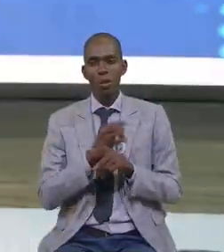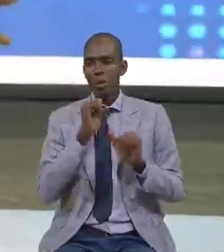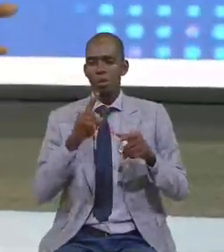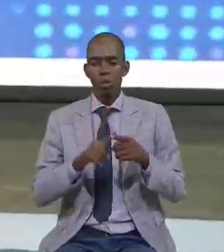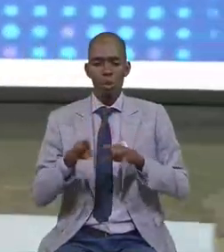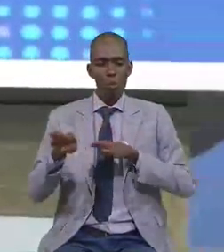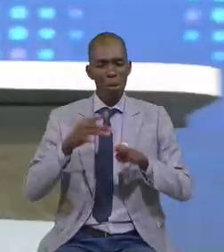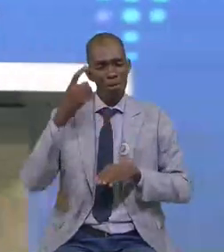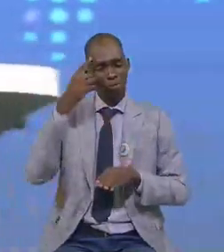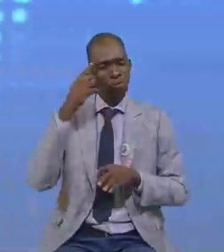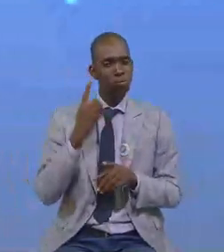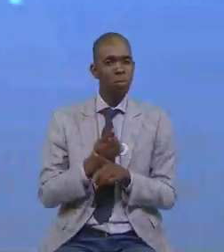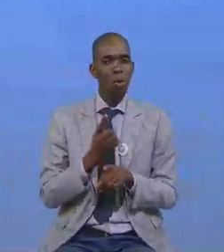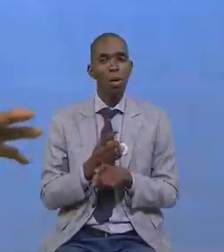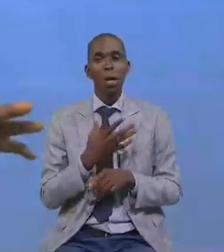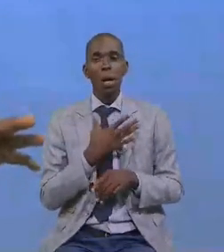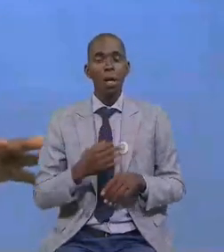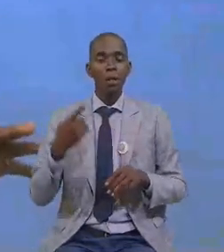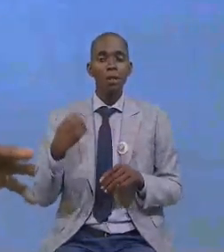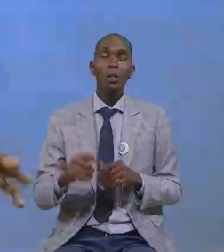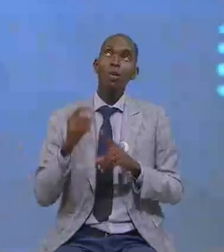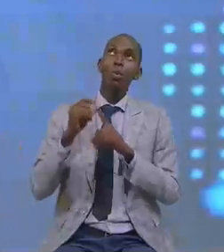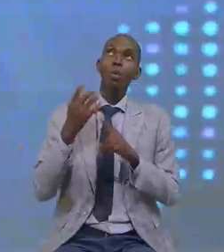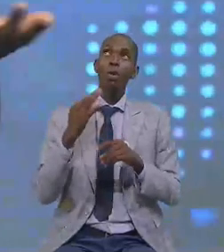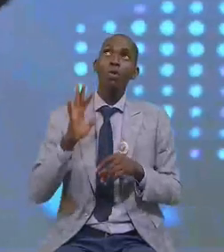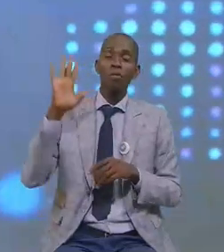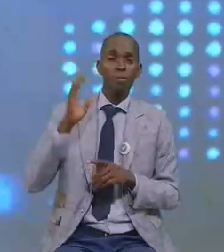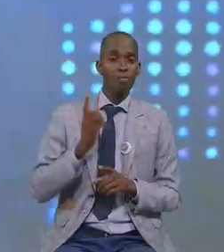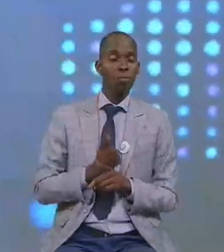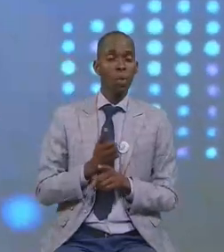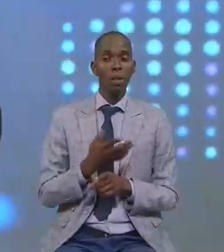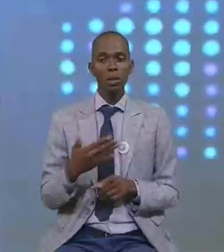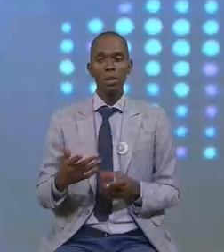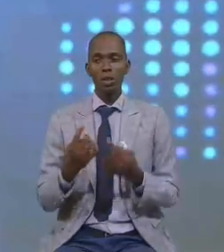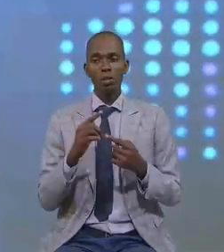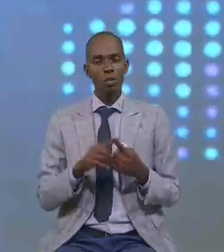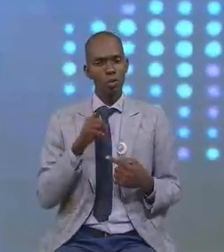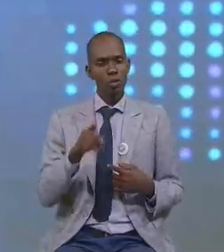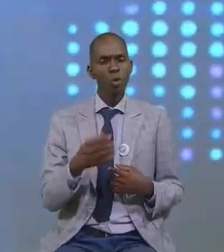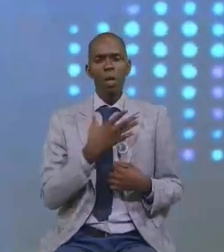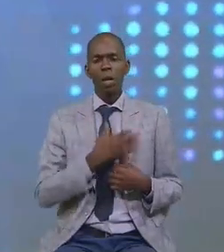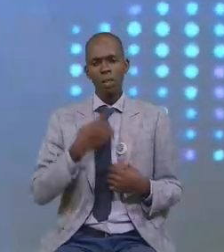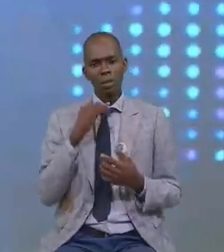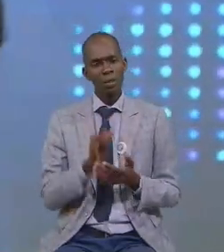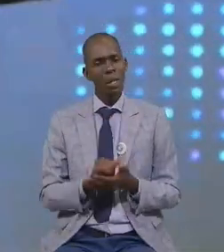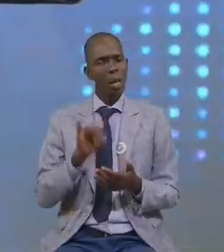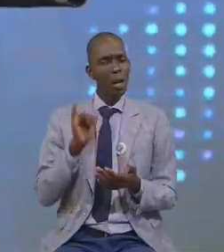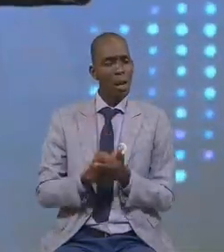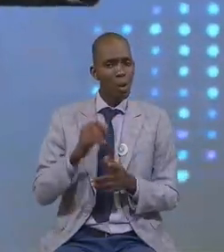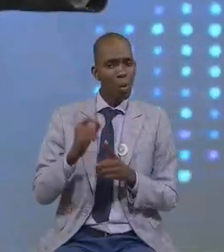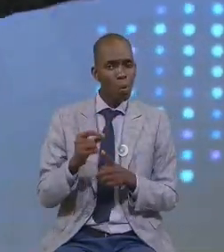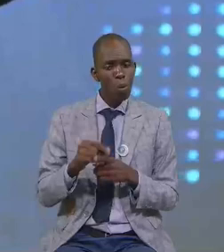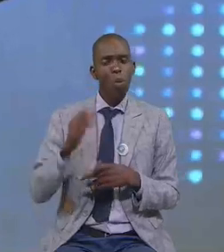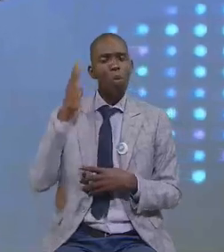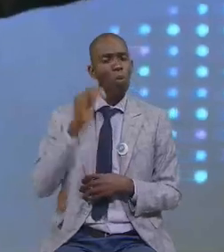Et la parole de sa droiture vient à vous et dit, cette parole ne